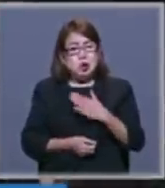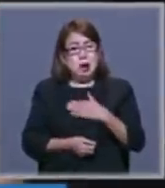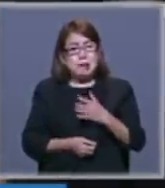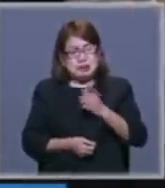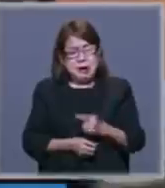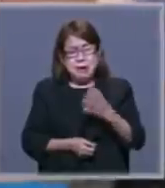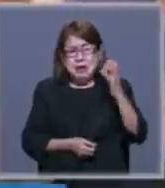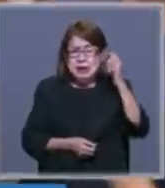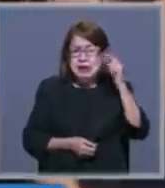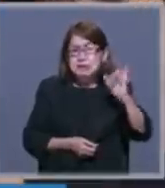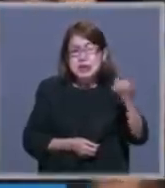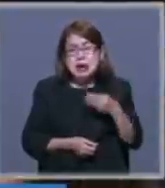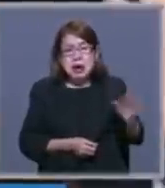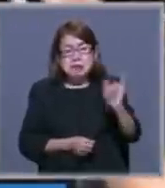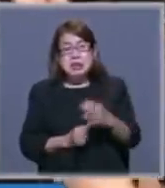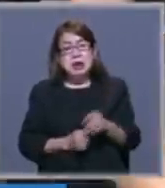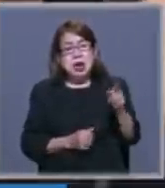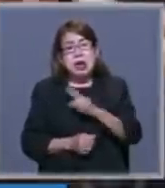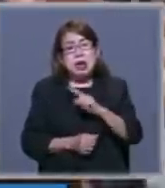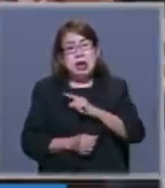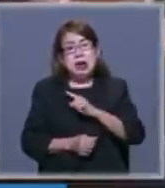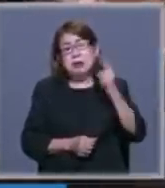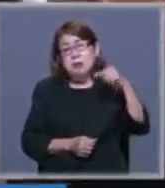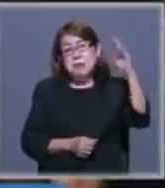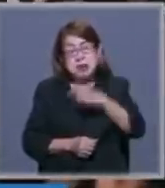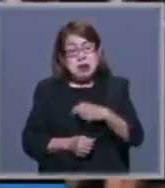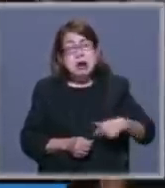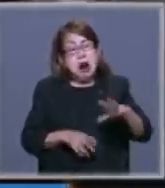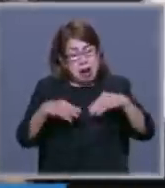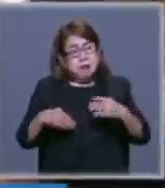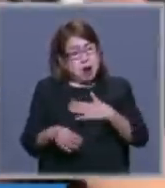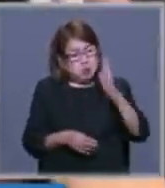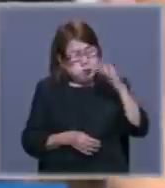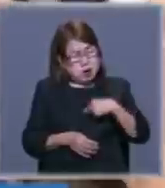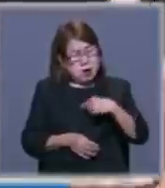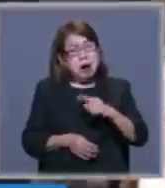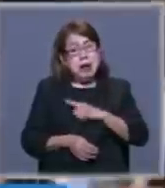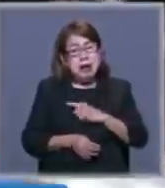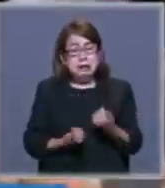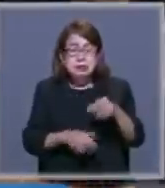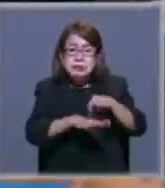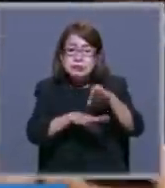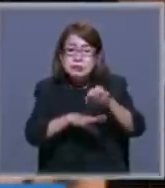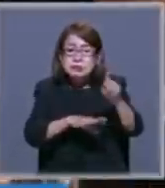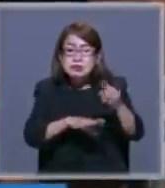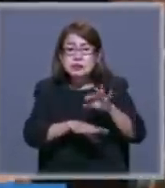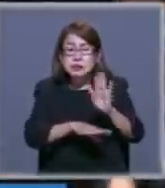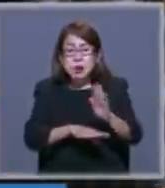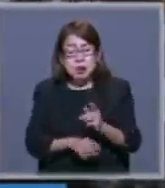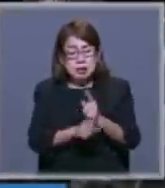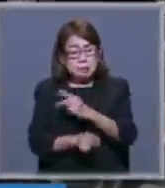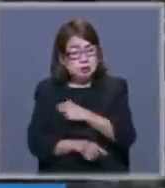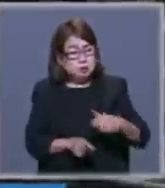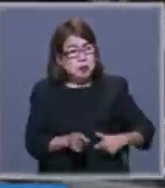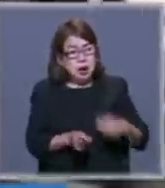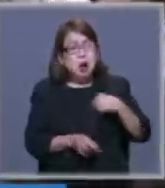งค์ร้ายและทุนกระหม่อมเป็นผู้ให้ความยินยอมเองรวมทั้งสถานะของทุนกระหม่อมนั้นก็เป็นสิ่งที่ตามกฎหมายที่ไทยรักษา